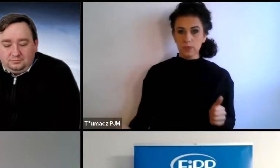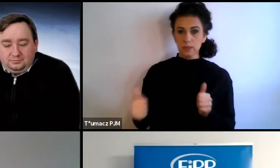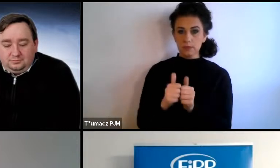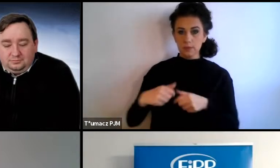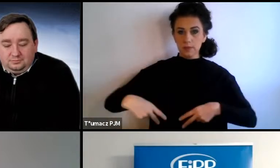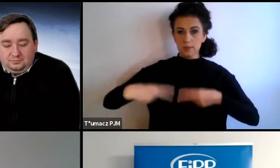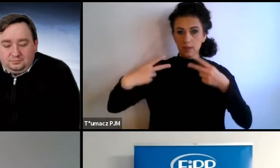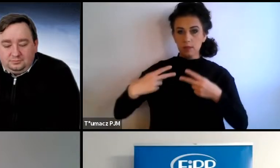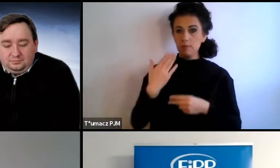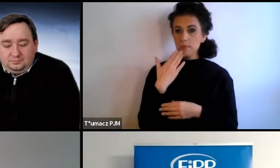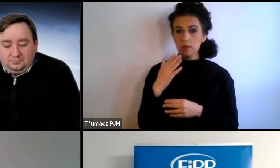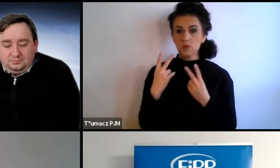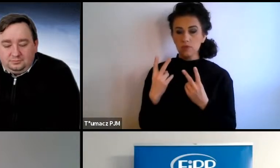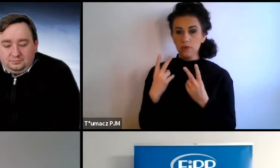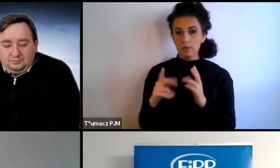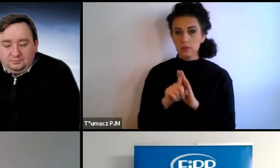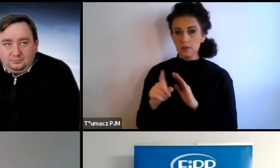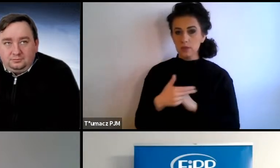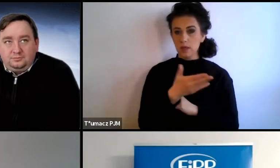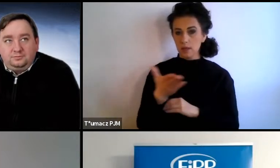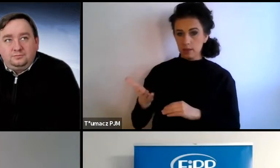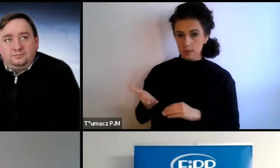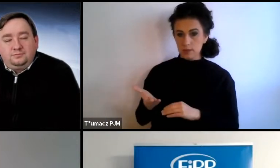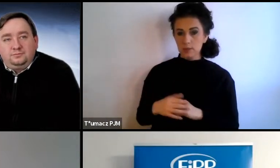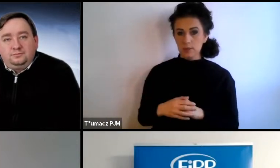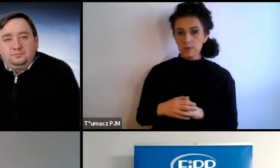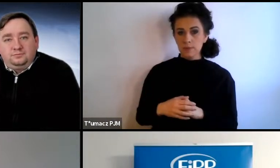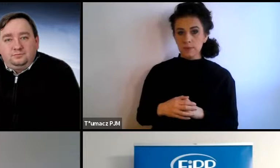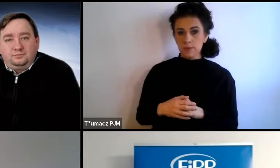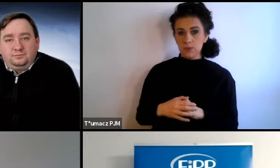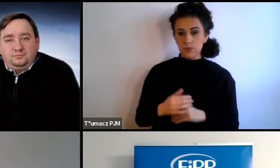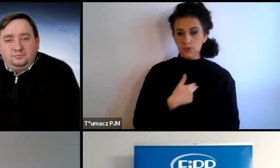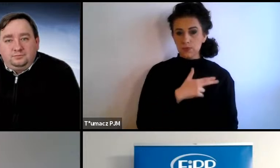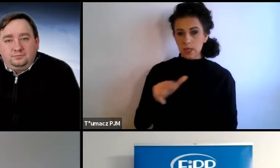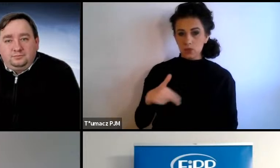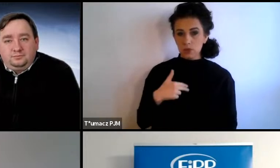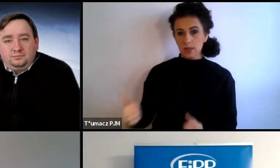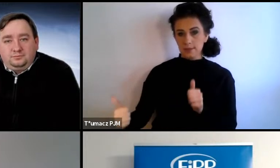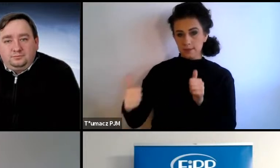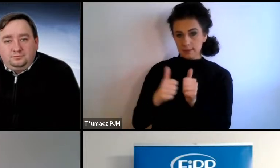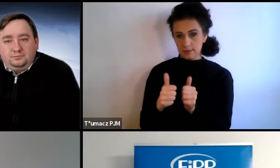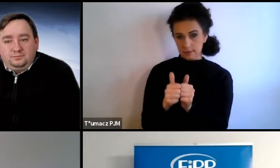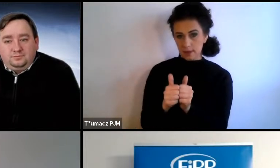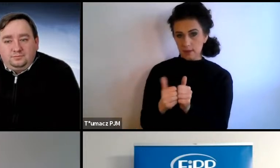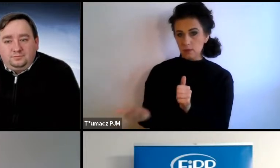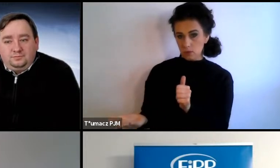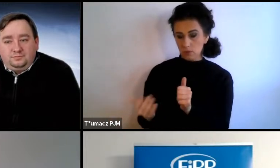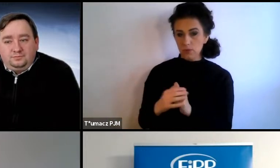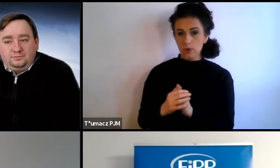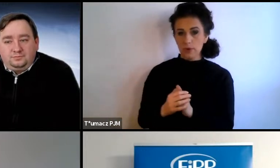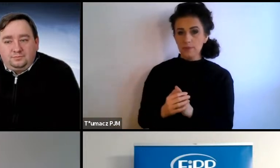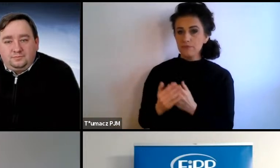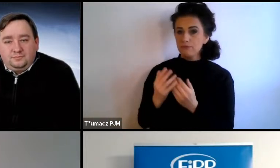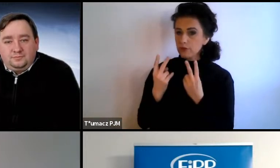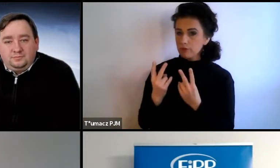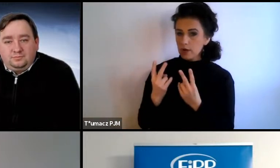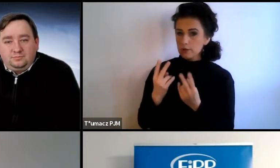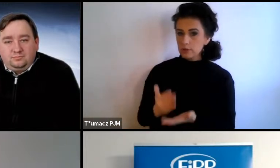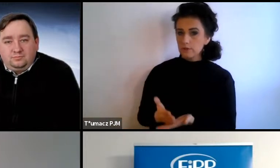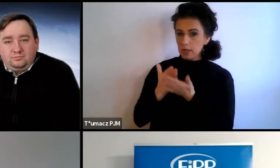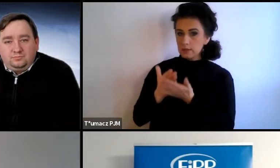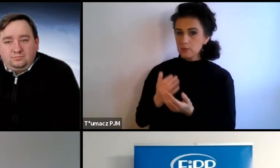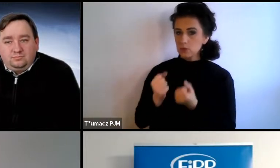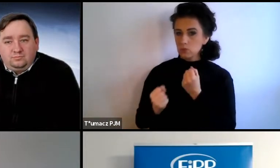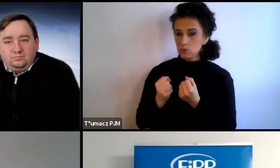bardzo ważne dla nas było, a przede wszystkim dla naszych asystentów również, żeby wesprzeć w tym trudnym